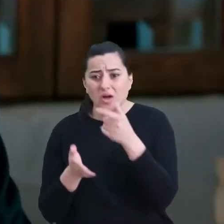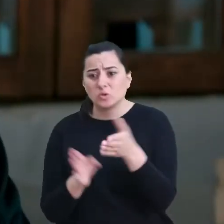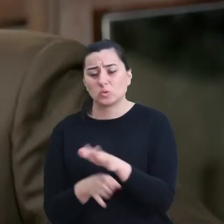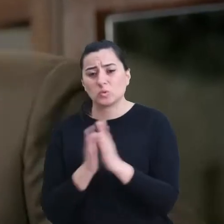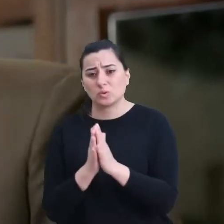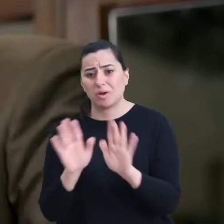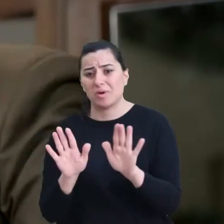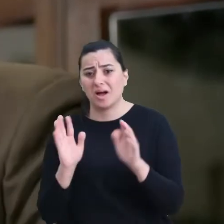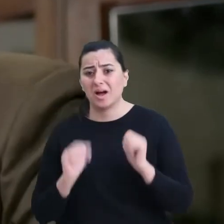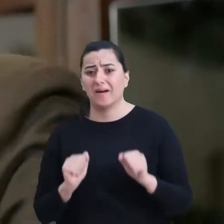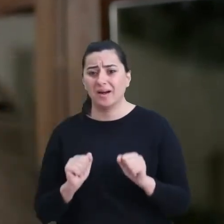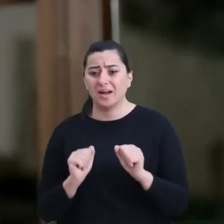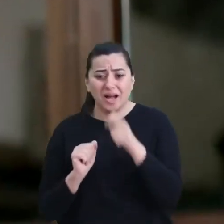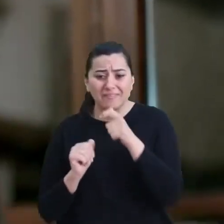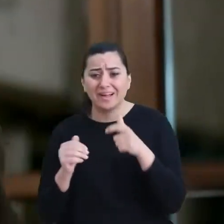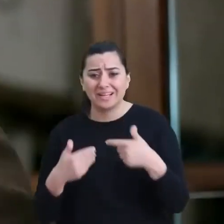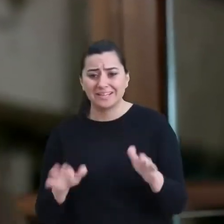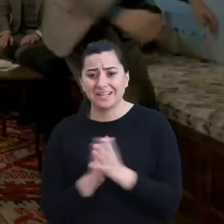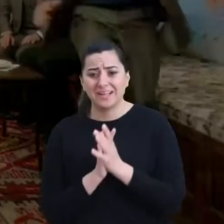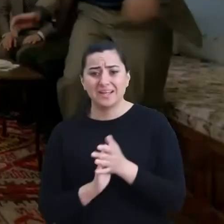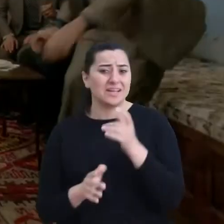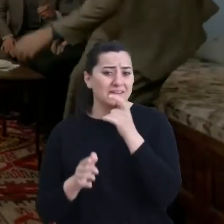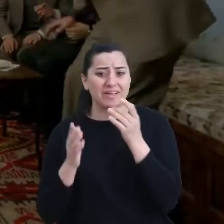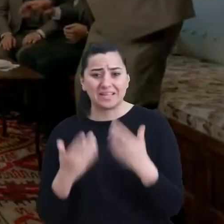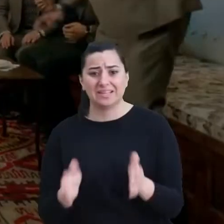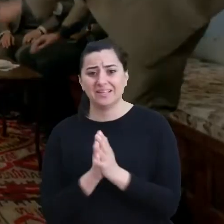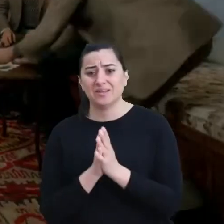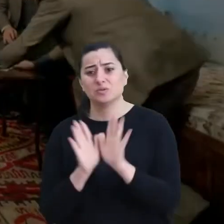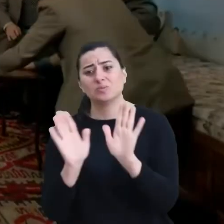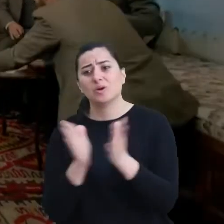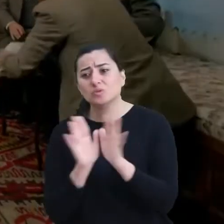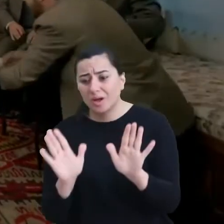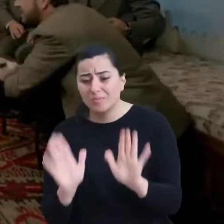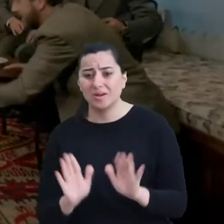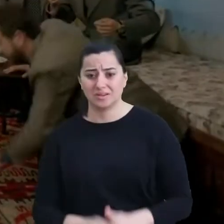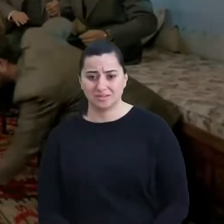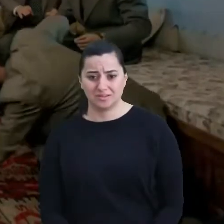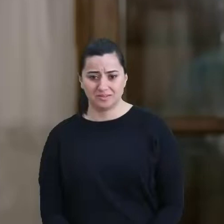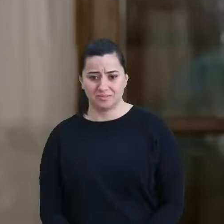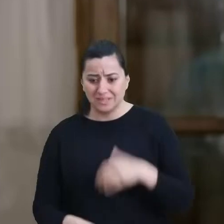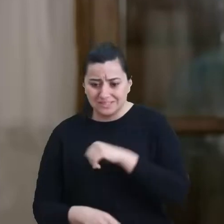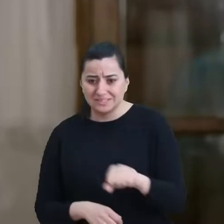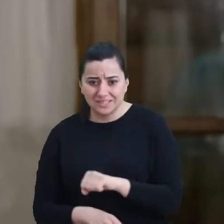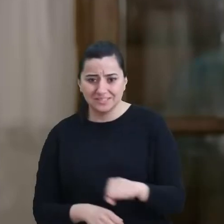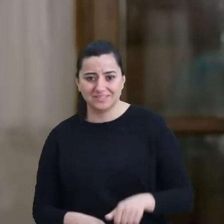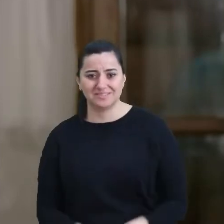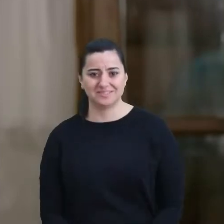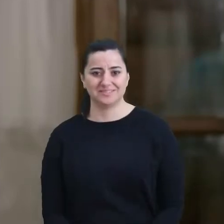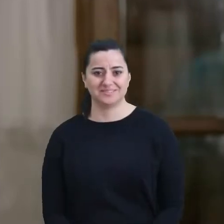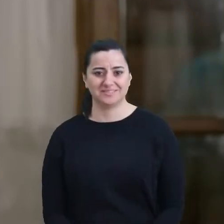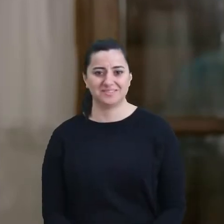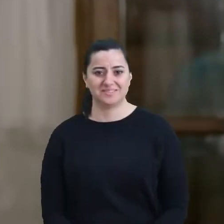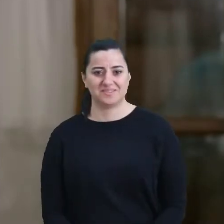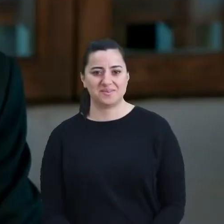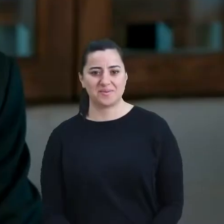döktüm. Kahvela gitti. Gitti. Kusura kalmayın, ben kahveler hemen sileyim ben buralar. Hemen sileyim, hiçbir